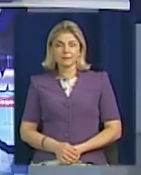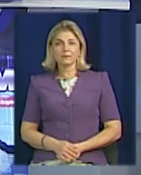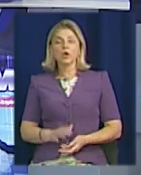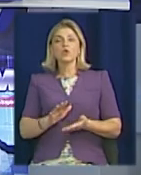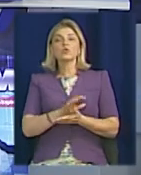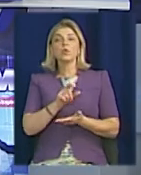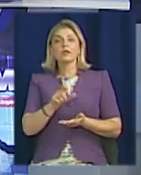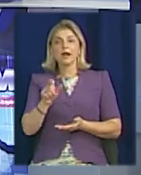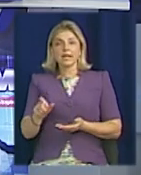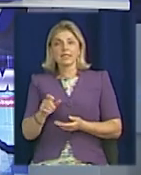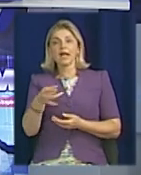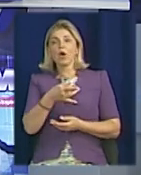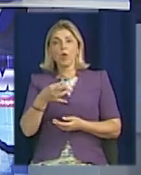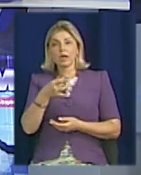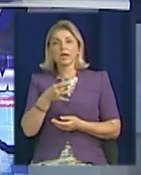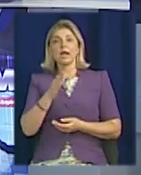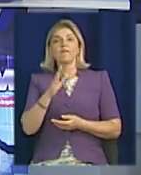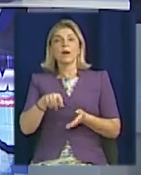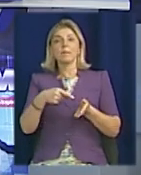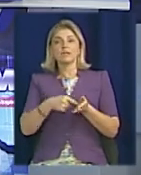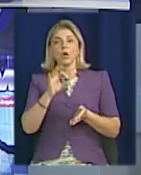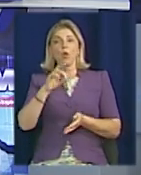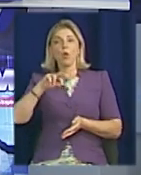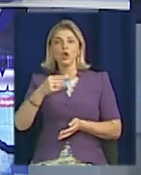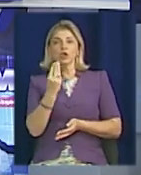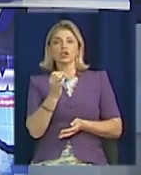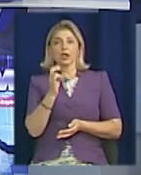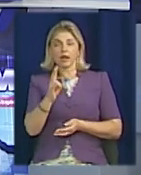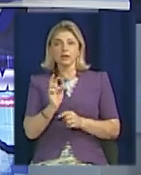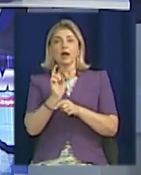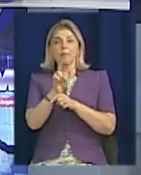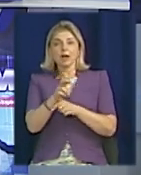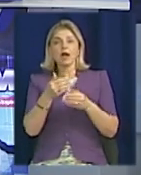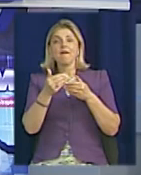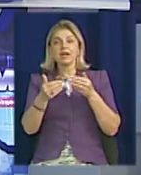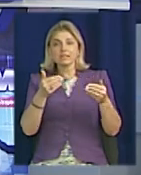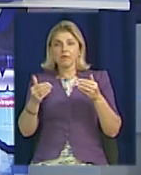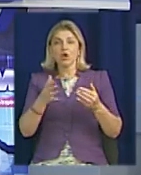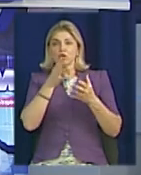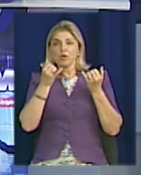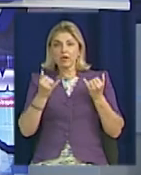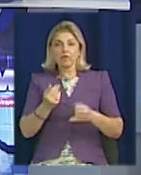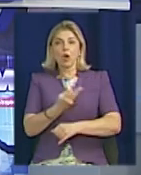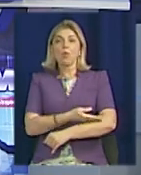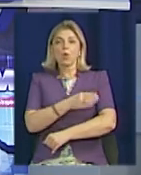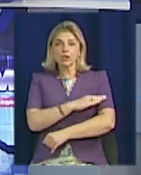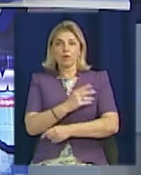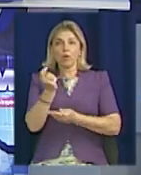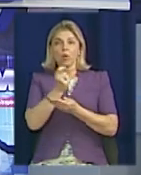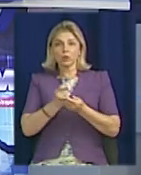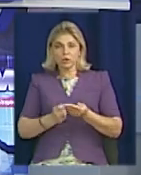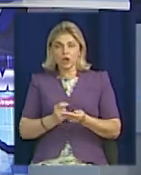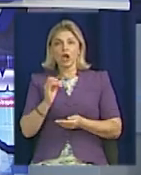Журналісти регіональних ЗМІ в місті Ольштин відвідали виставку сучасного польського художника, етнічного українця